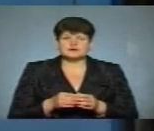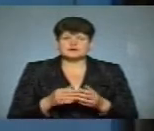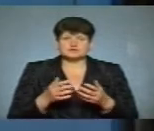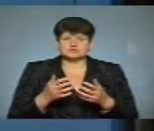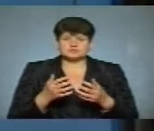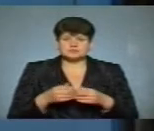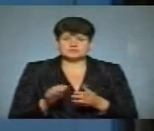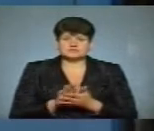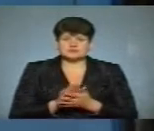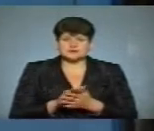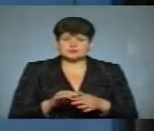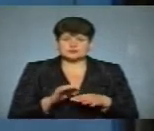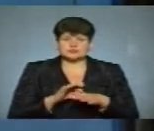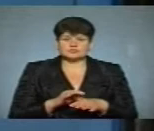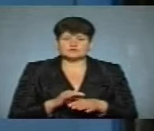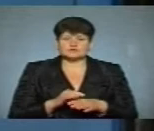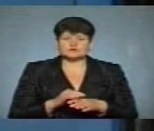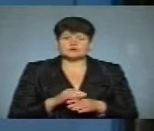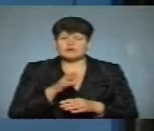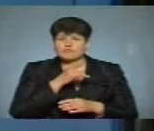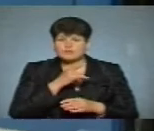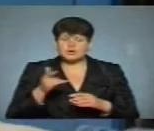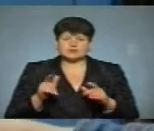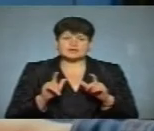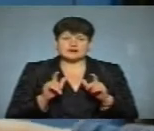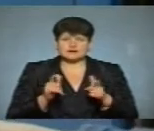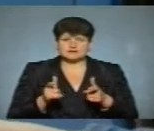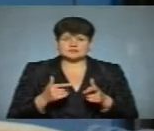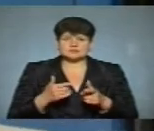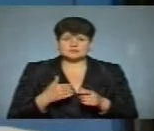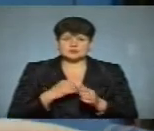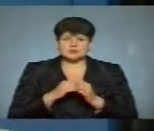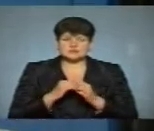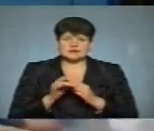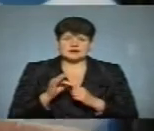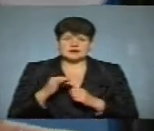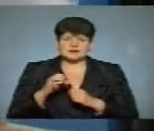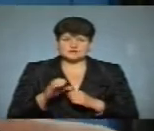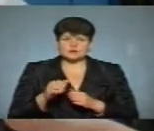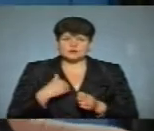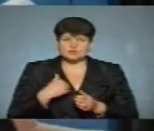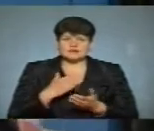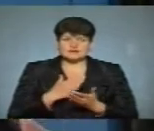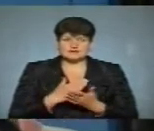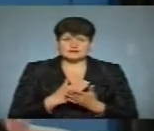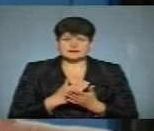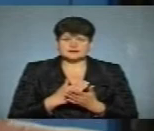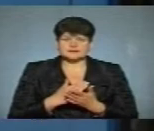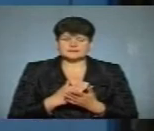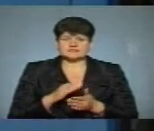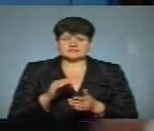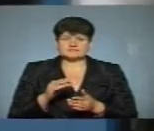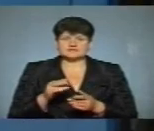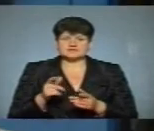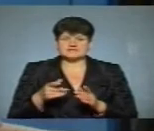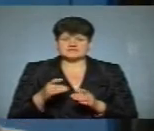ідентифікацію проводжу. Ну, в період карантину я за кожним рейсом. Кажу, у мене є ідентифікація, яку я беру в гаражі,